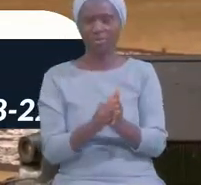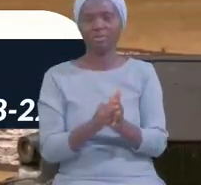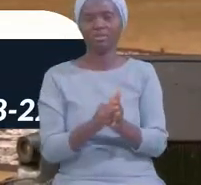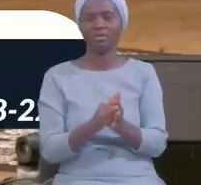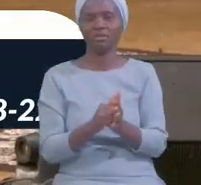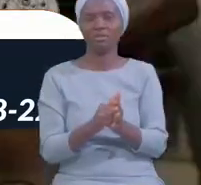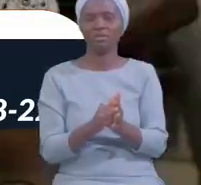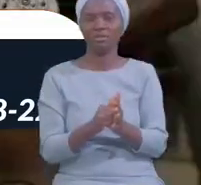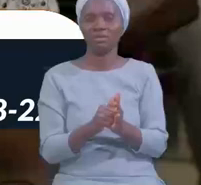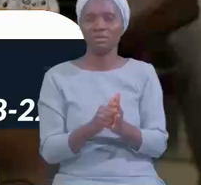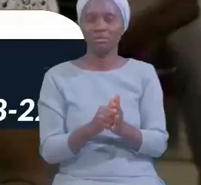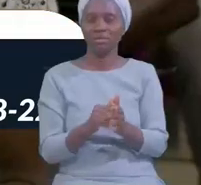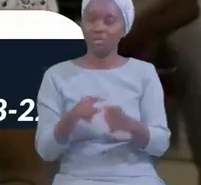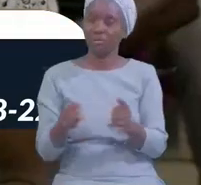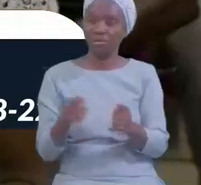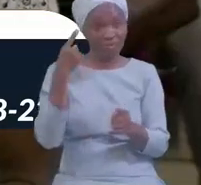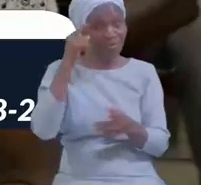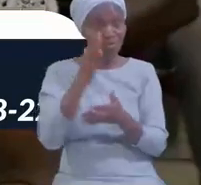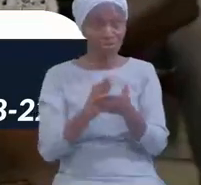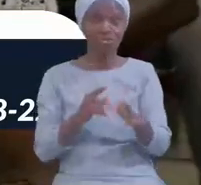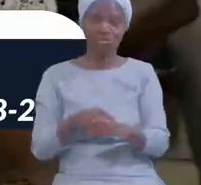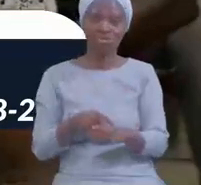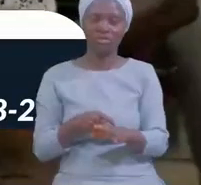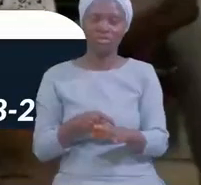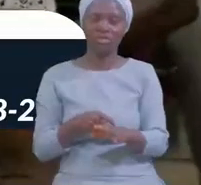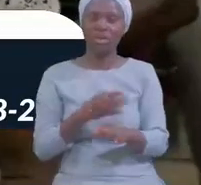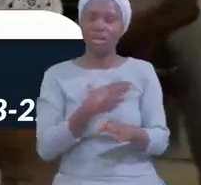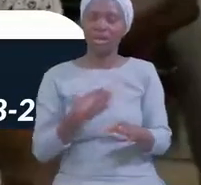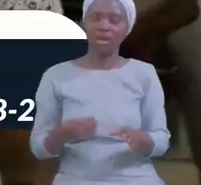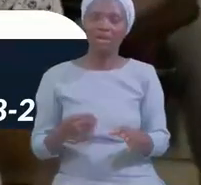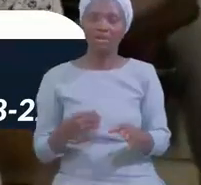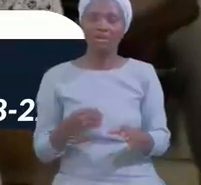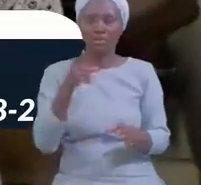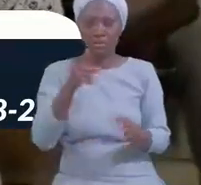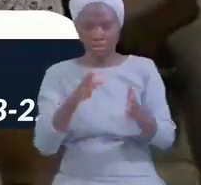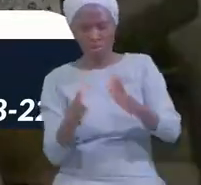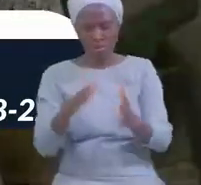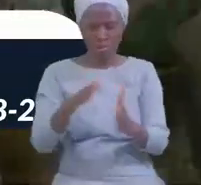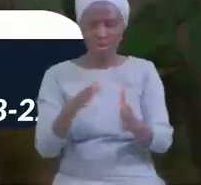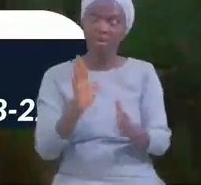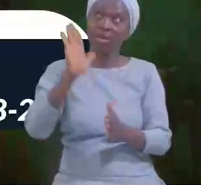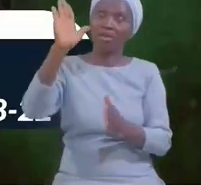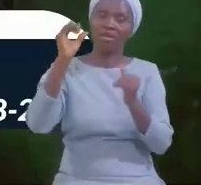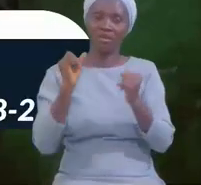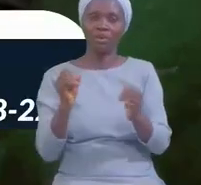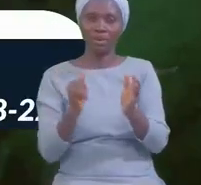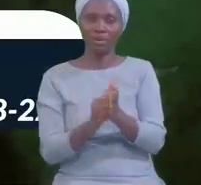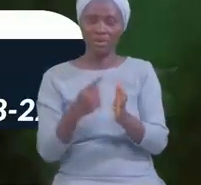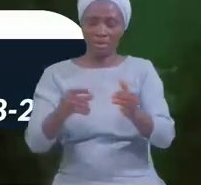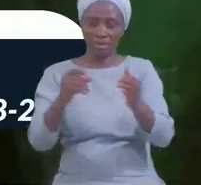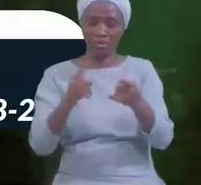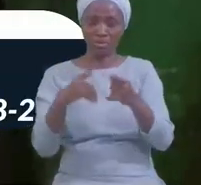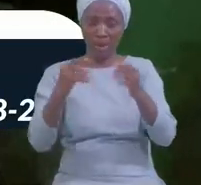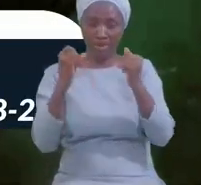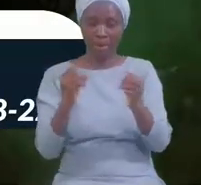vous pouvez y penser et comparer sa puissance à la puissance qui peut vous guérir